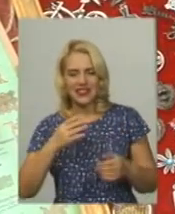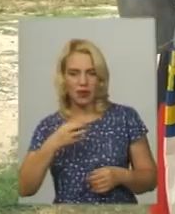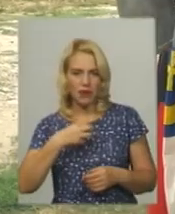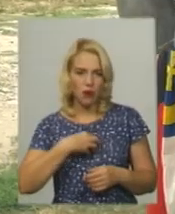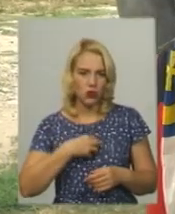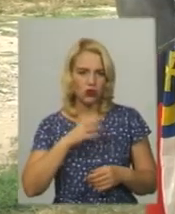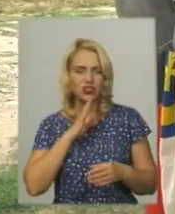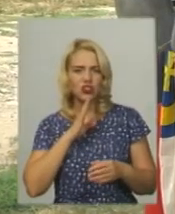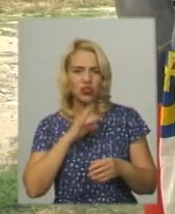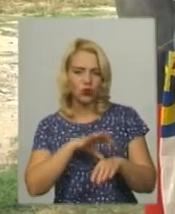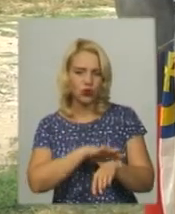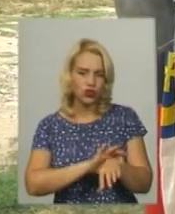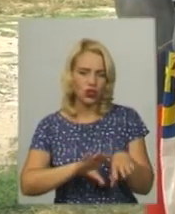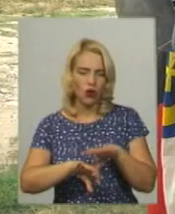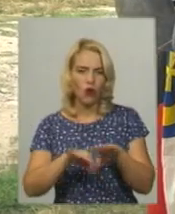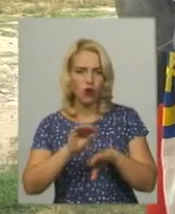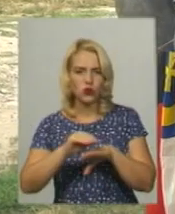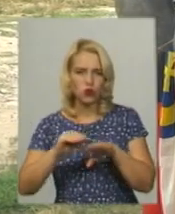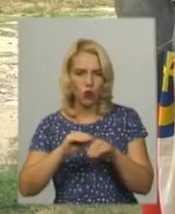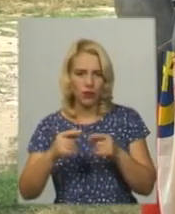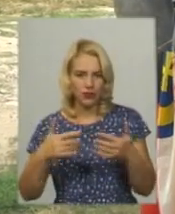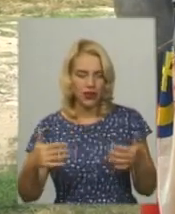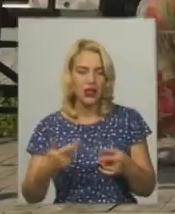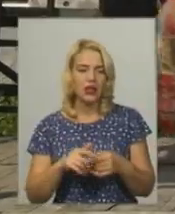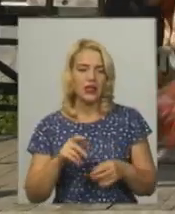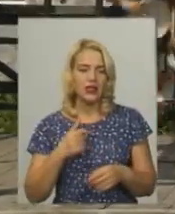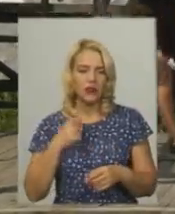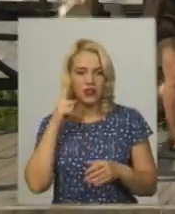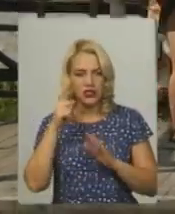Їздить на всі фестивалі в Україні. Про Меджибіський, каже, дізнався тиждень тому.